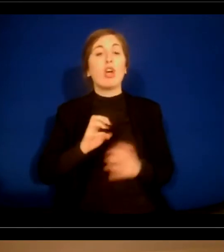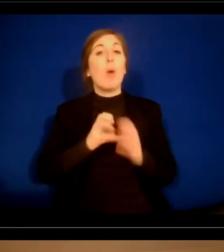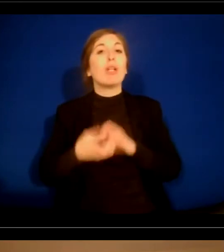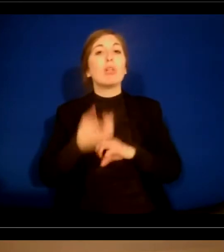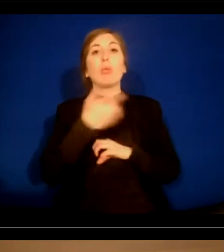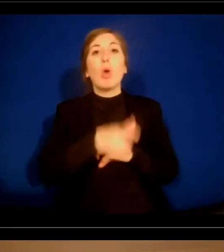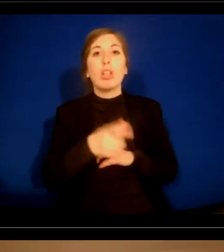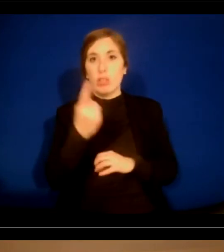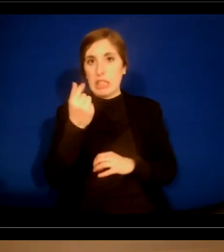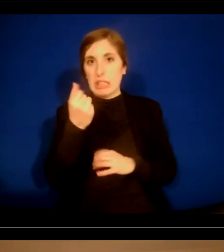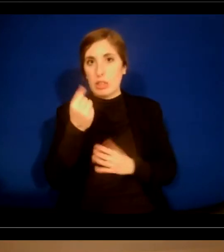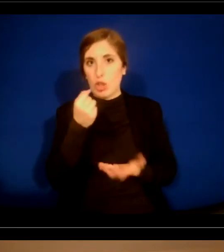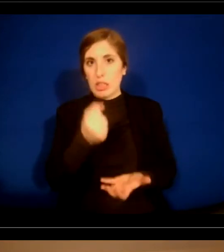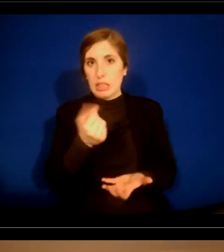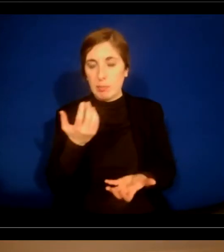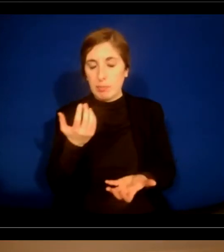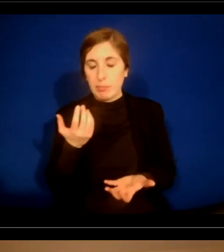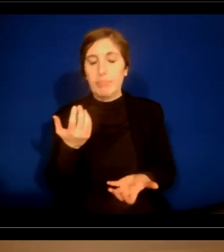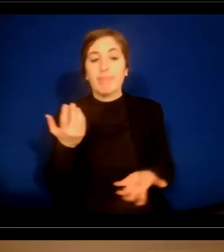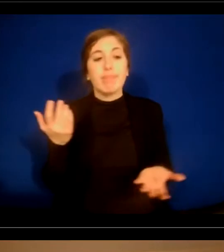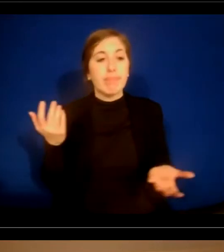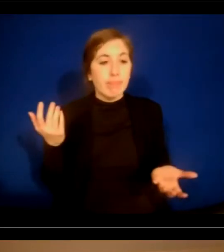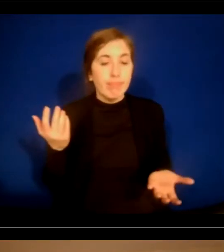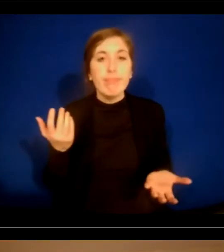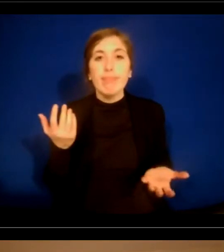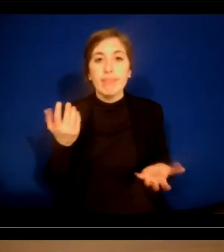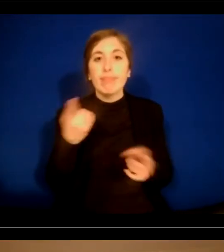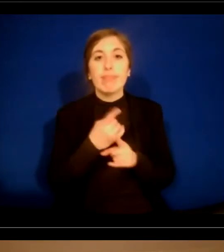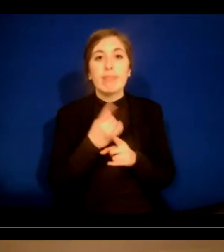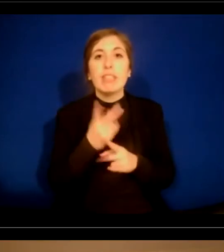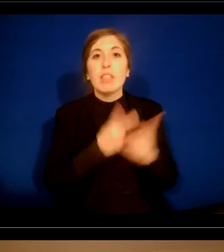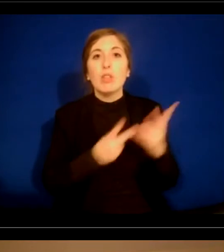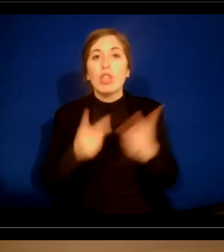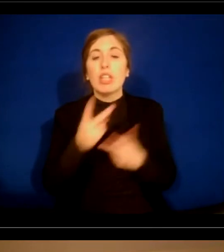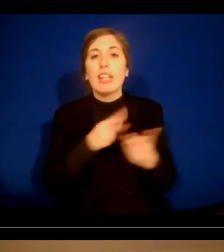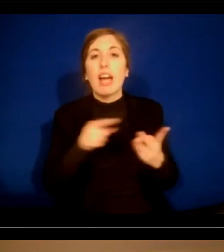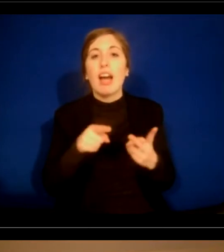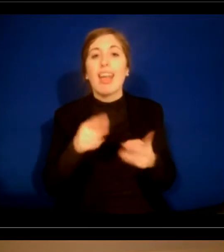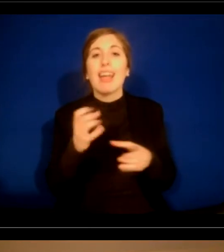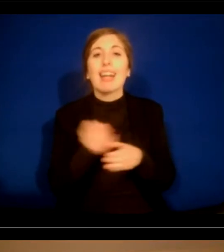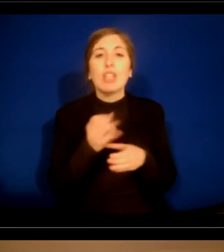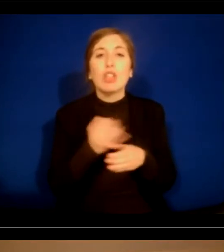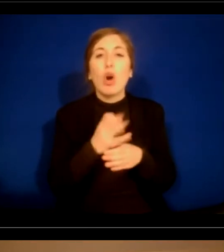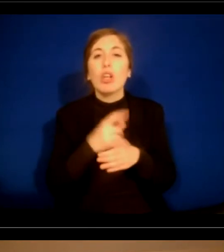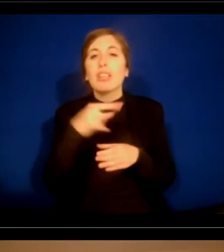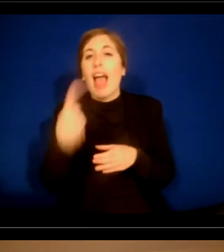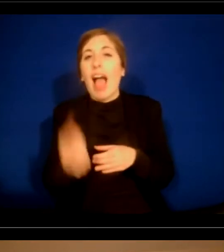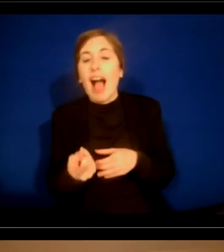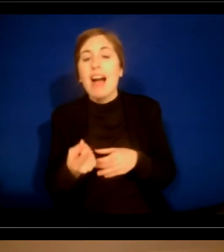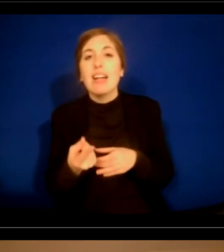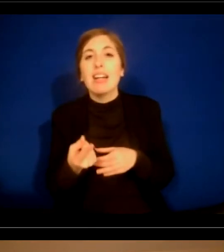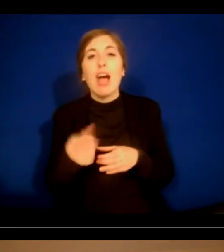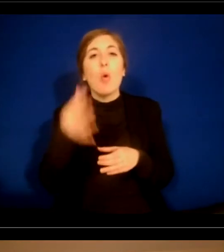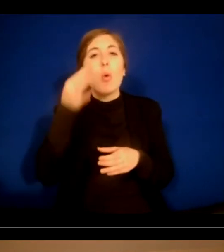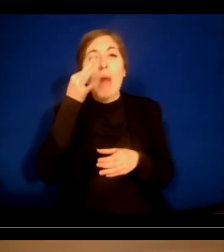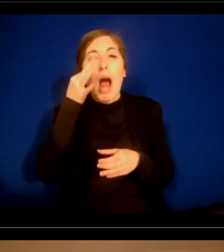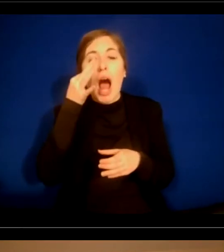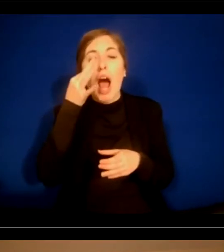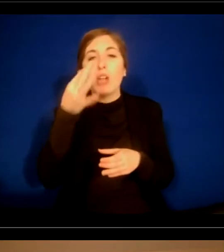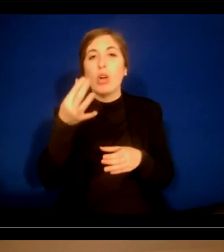quindi trovare personale in loco ben